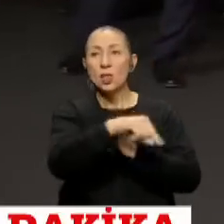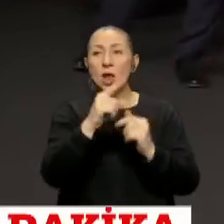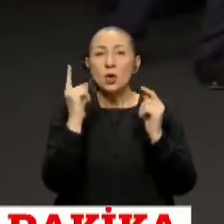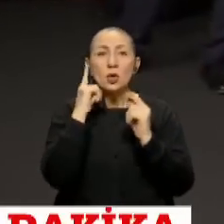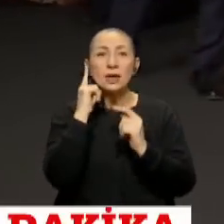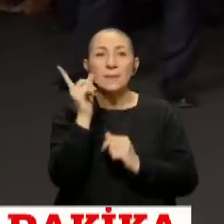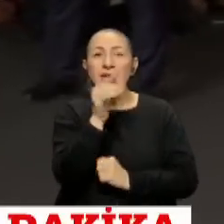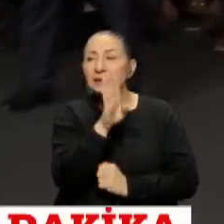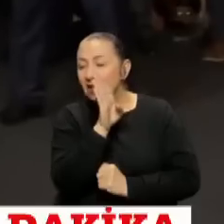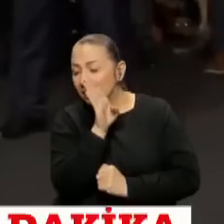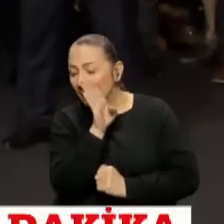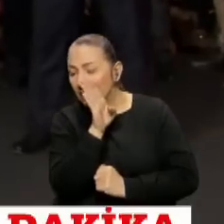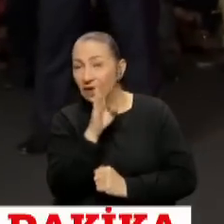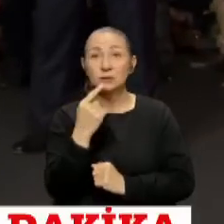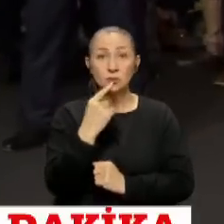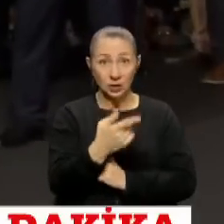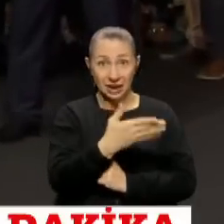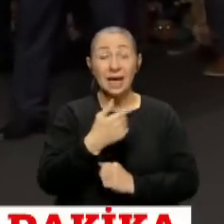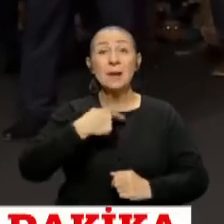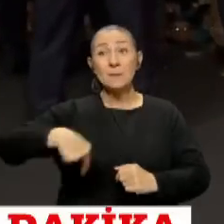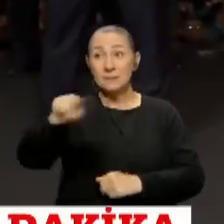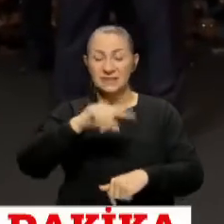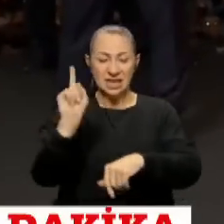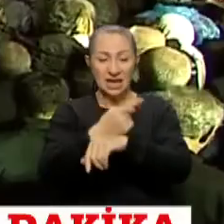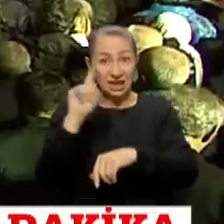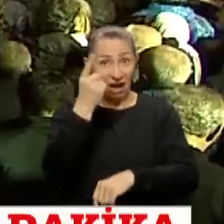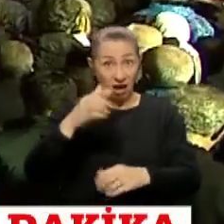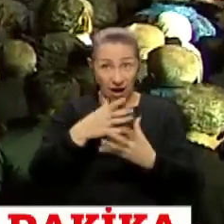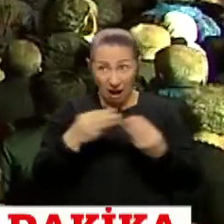kulaklarına birileri fısıldayarak diyor ki biz iktidarı